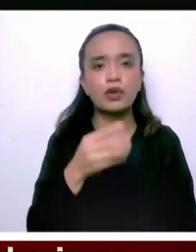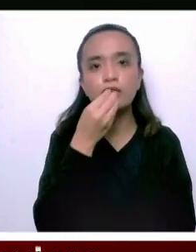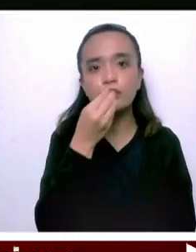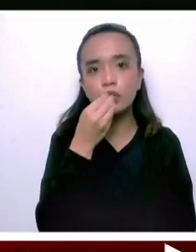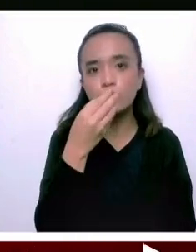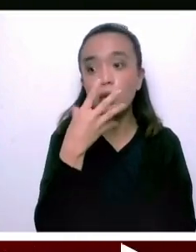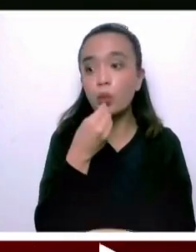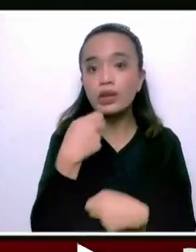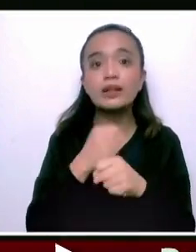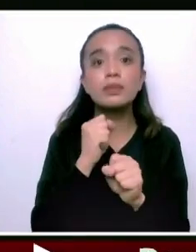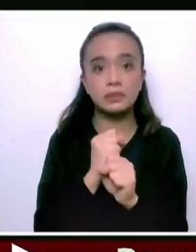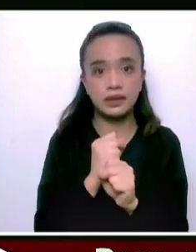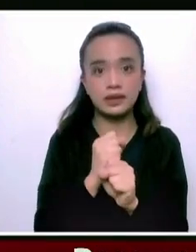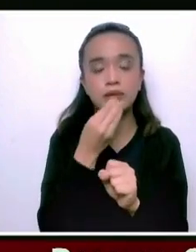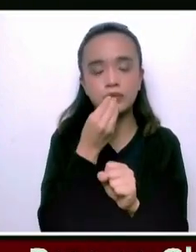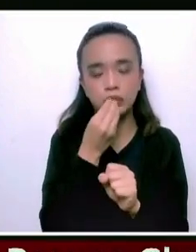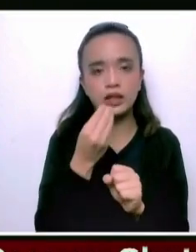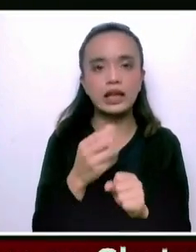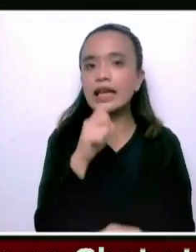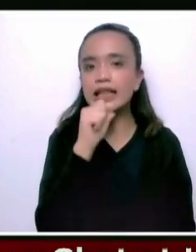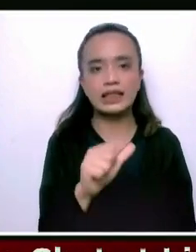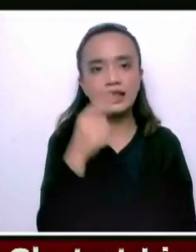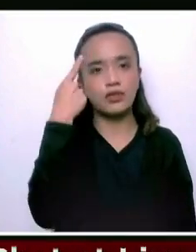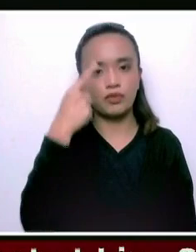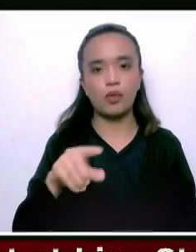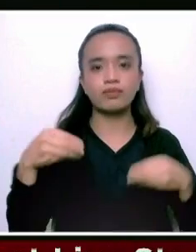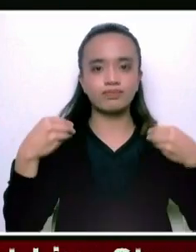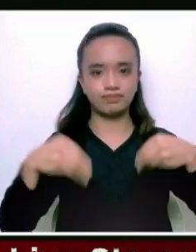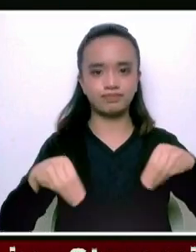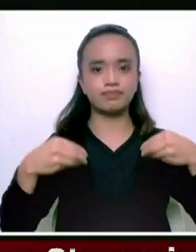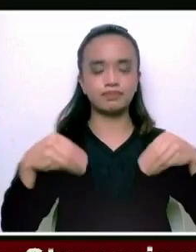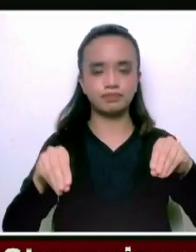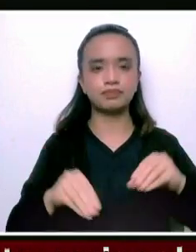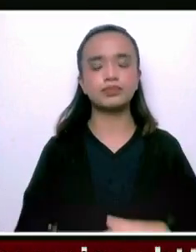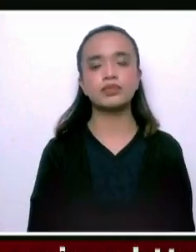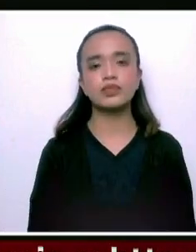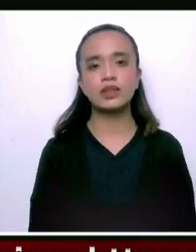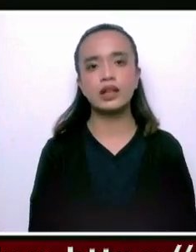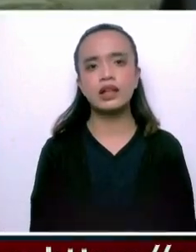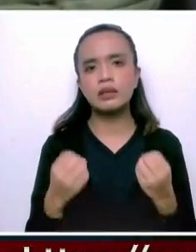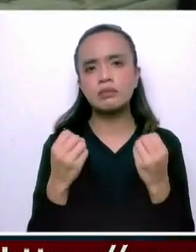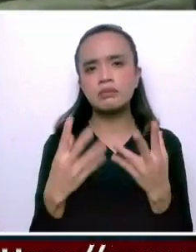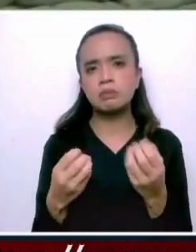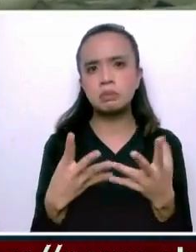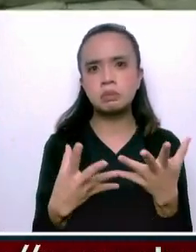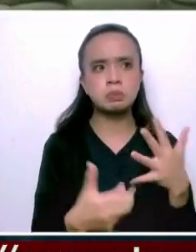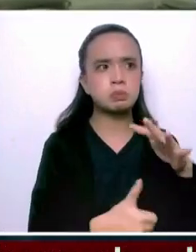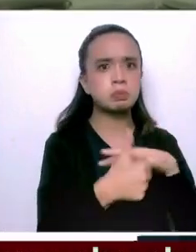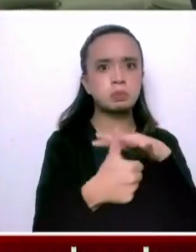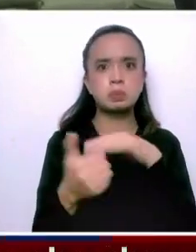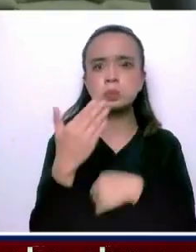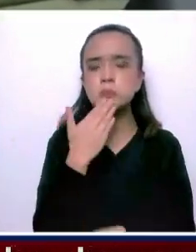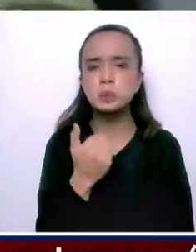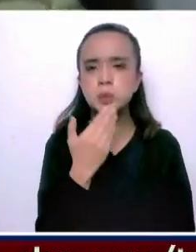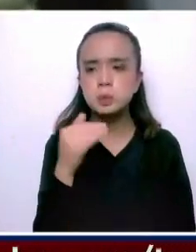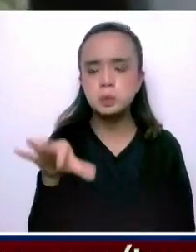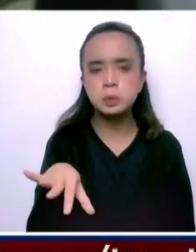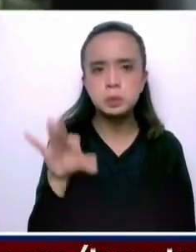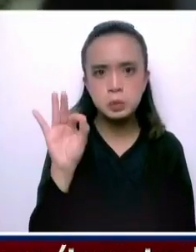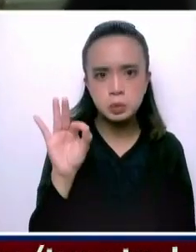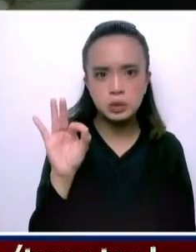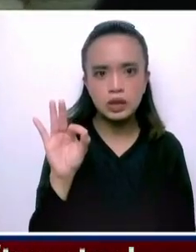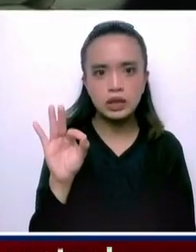ito at hindi para sa merkado. Sako-sakong asukal ang tumambad sa DA at DTI at Sugar